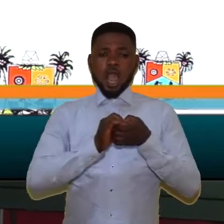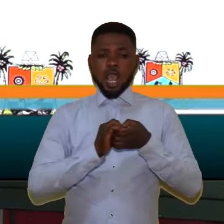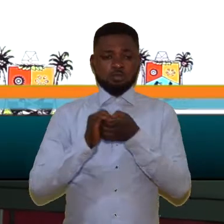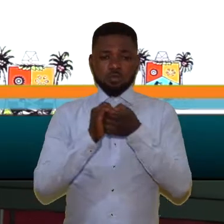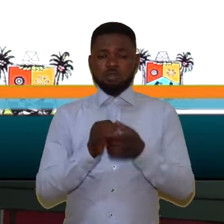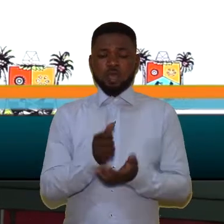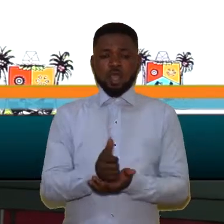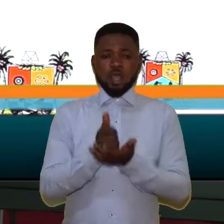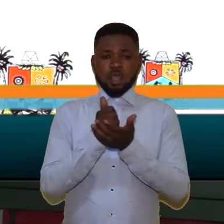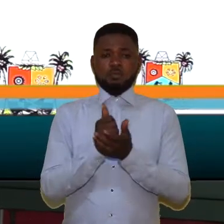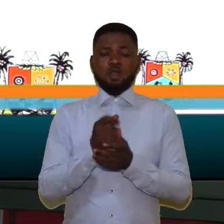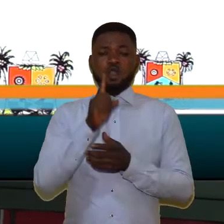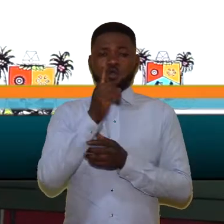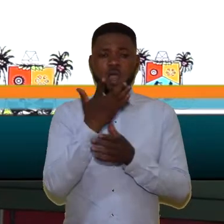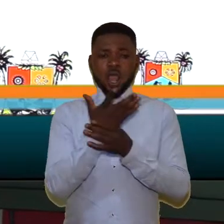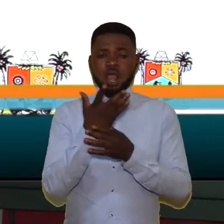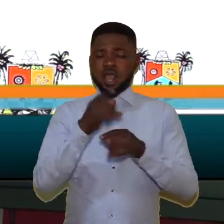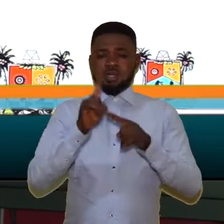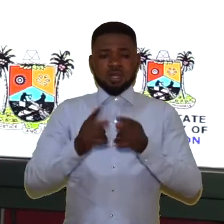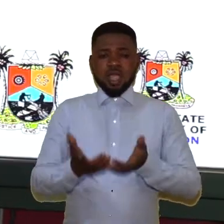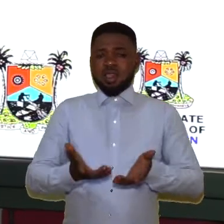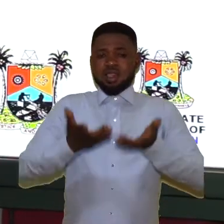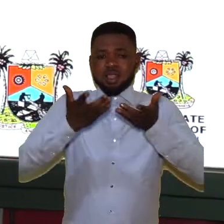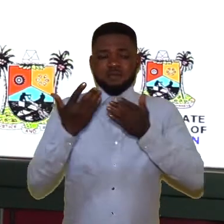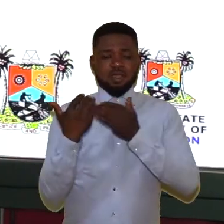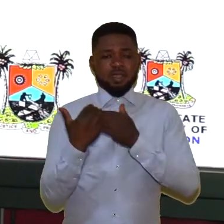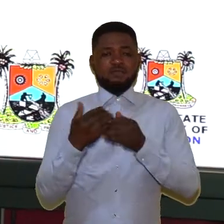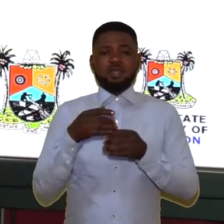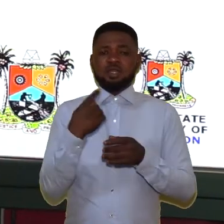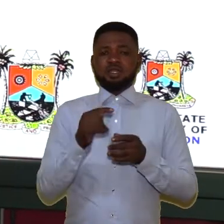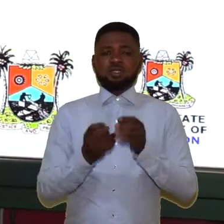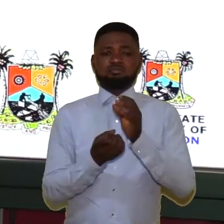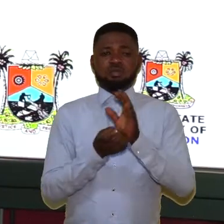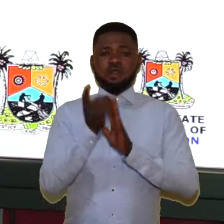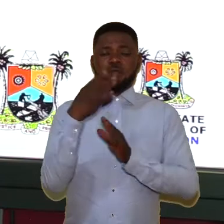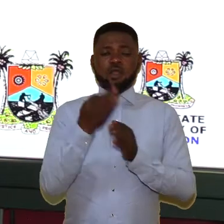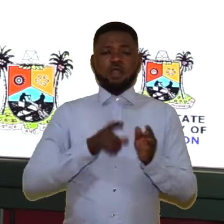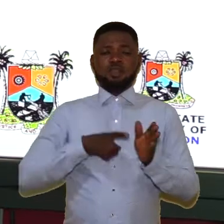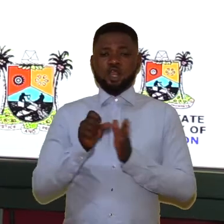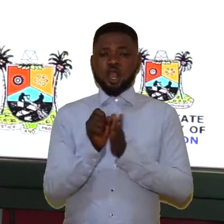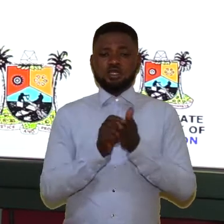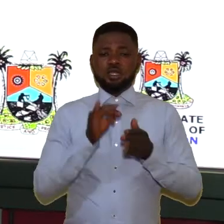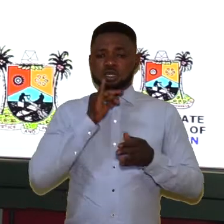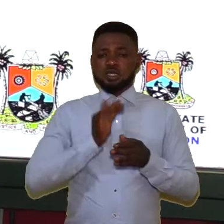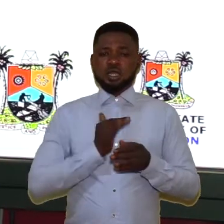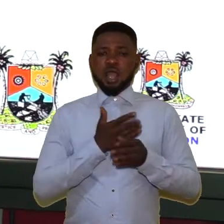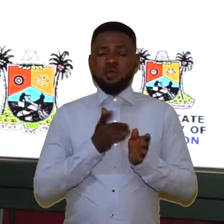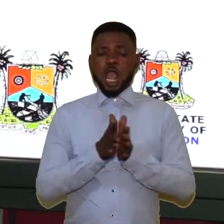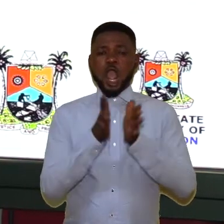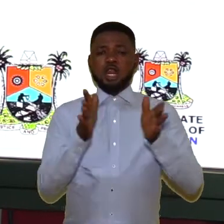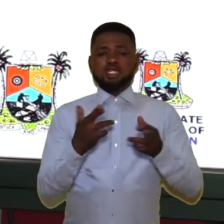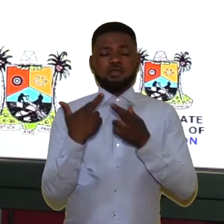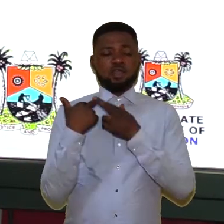la fi ń sọ̀yà ó jàre. Àjòjì ọwọ́ kò gbẹ́rù sórí. Ìgbéga ìpínlẹ̀ Èkó àjùmọ̀ṣe ni.